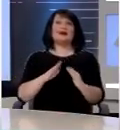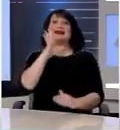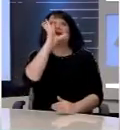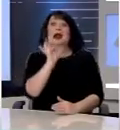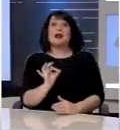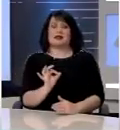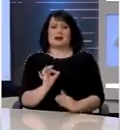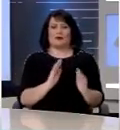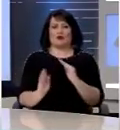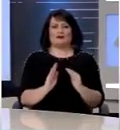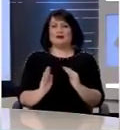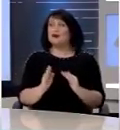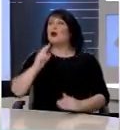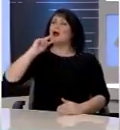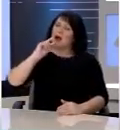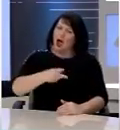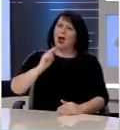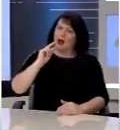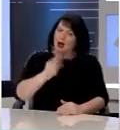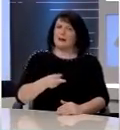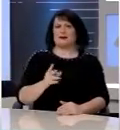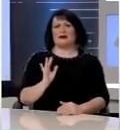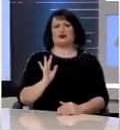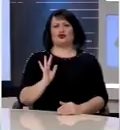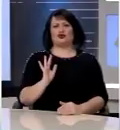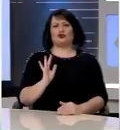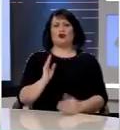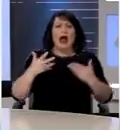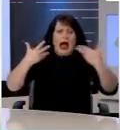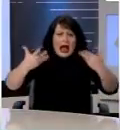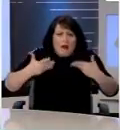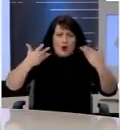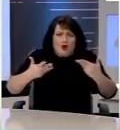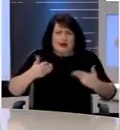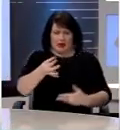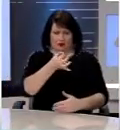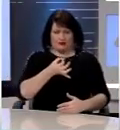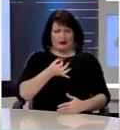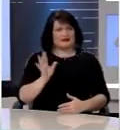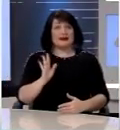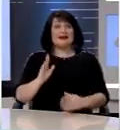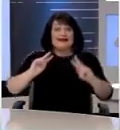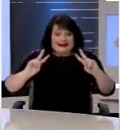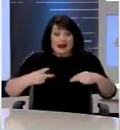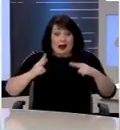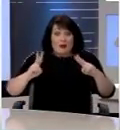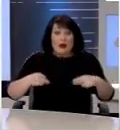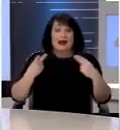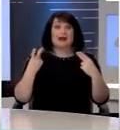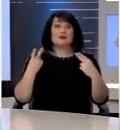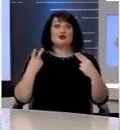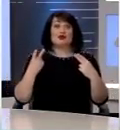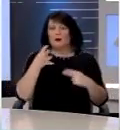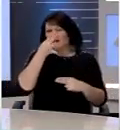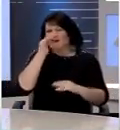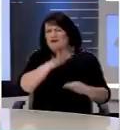αλήθεια και να απαντήσω, όχι να απολογηθώ όπως νομίζετε, αλλά να αποκαλύψω το